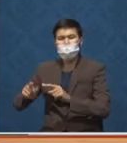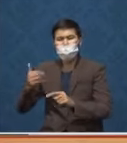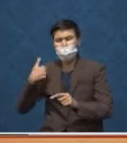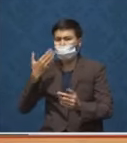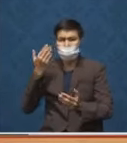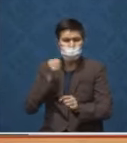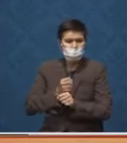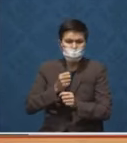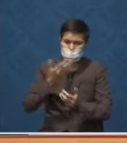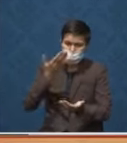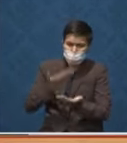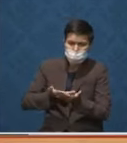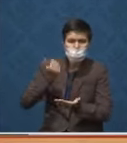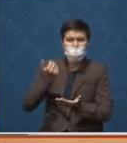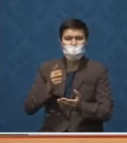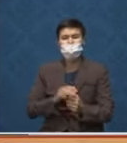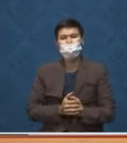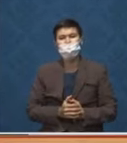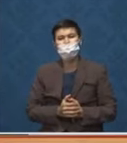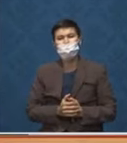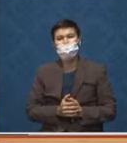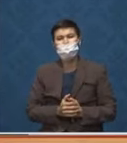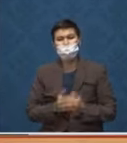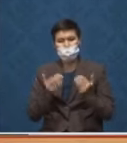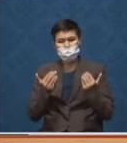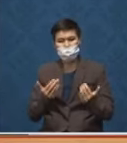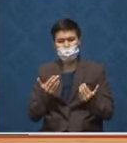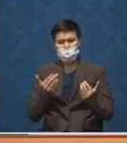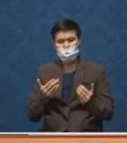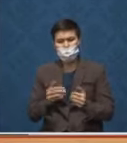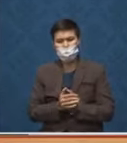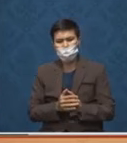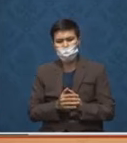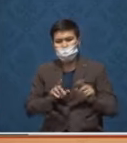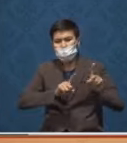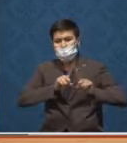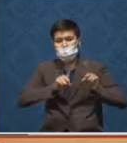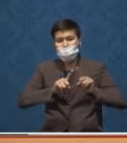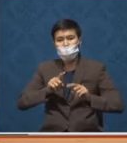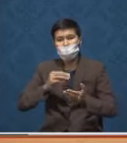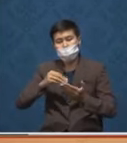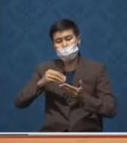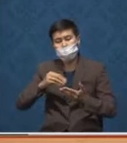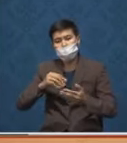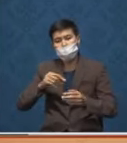ขึ้นวันนี้ผลการศึกษาของประเทศไทยออกมาแล้วค่ะขอสไลด์ถัดไปค่ะ